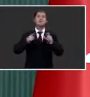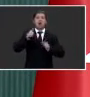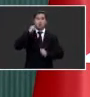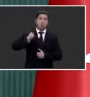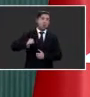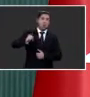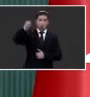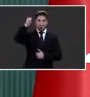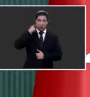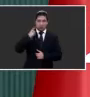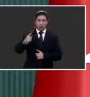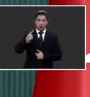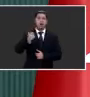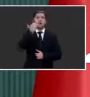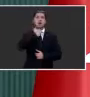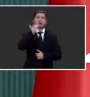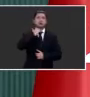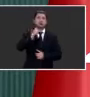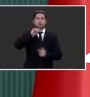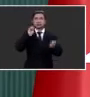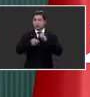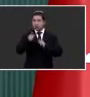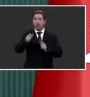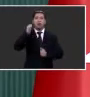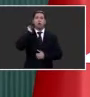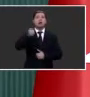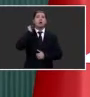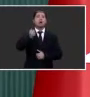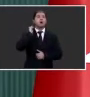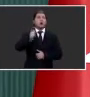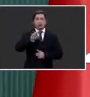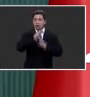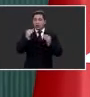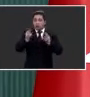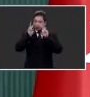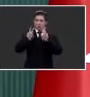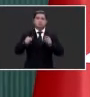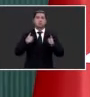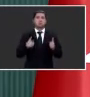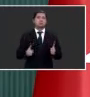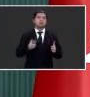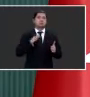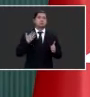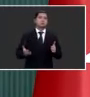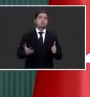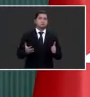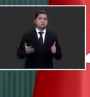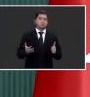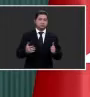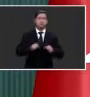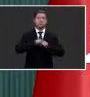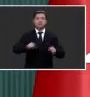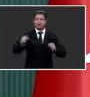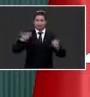yükselişin geçici olduğu artık her geçen gün daha iyi görülmektedir fırsatçılara